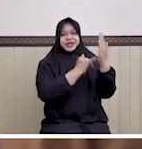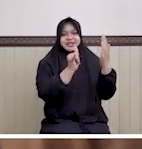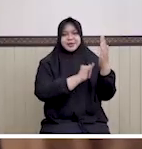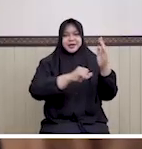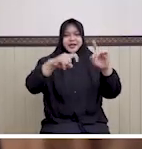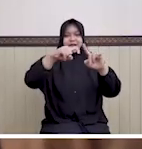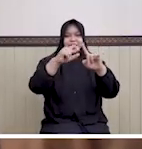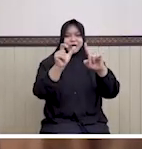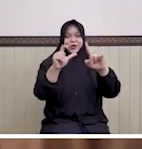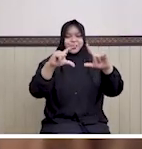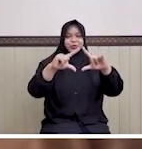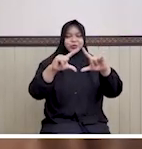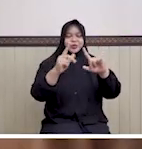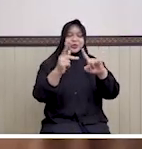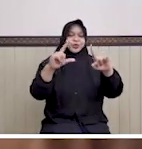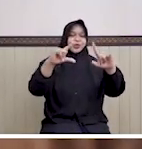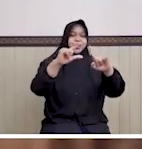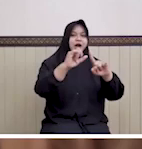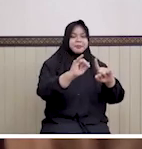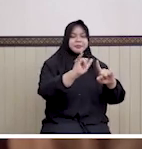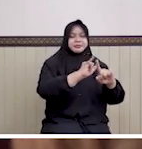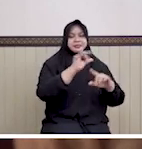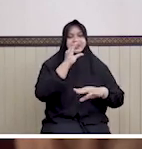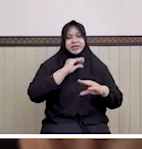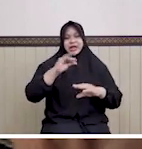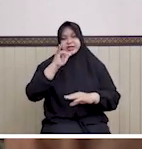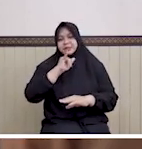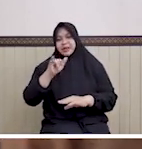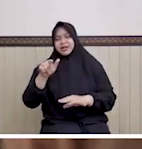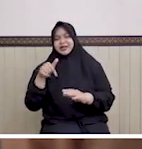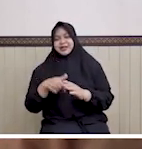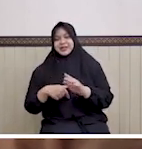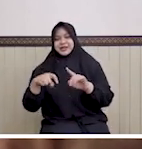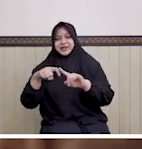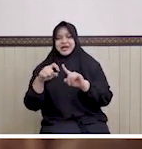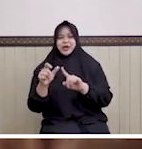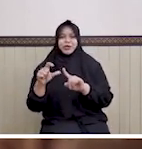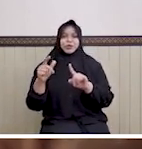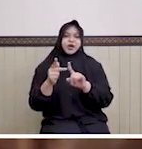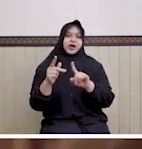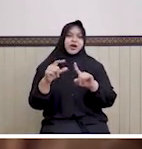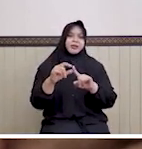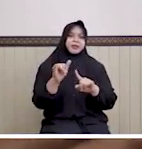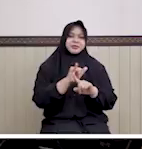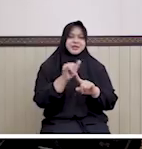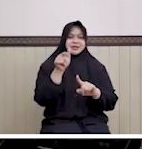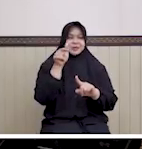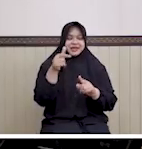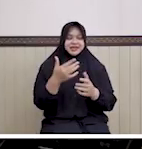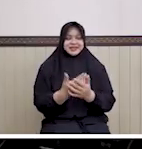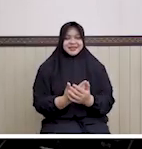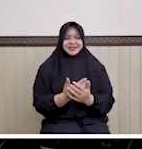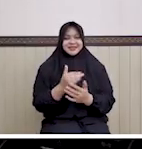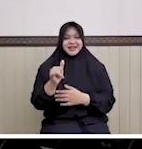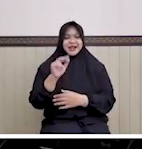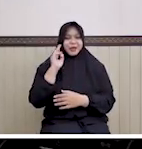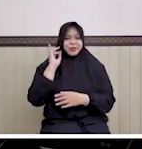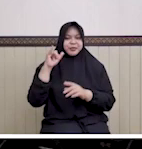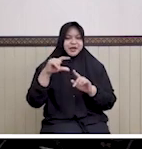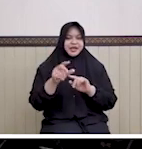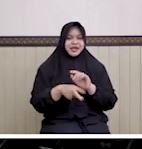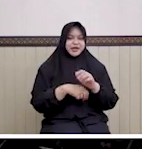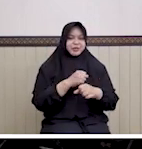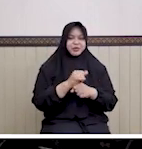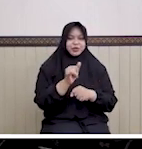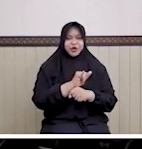KUHP bicara seperti ini Nah kalau pun Bagaimana ini Oh ya terima